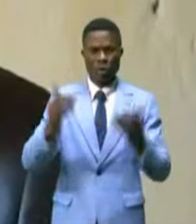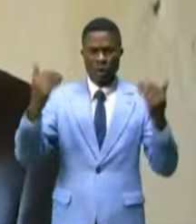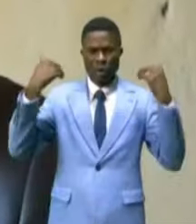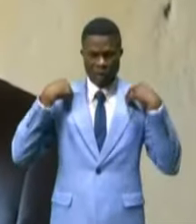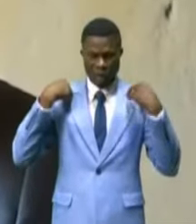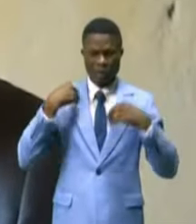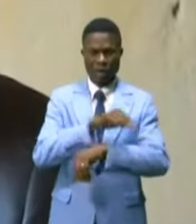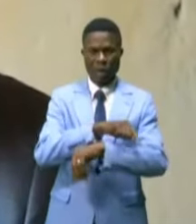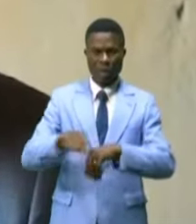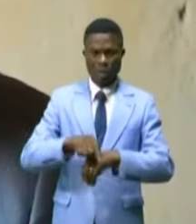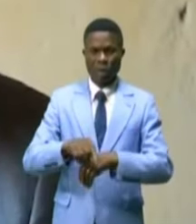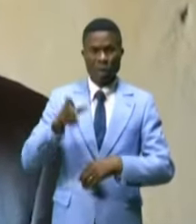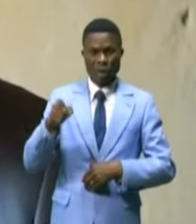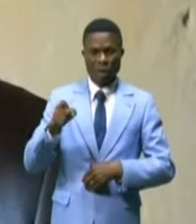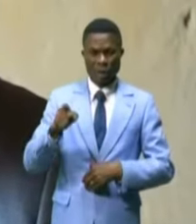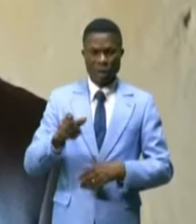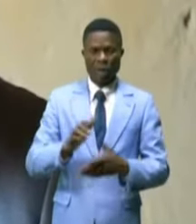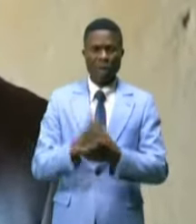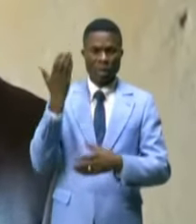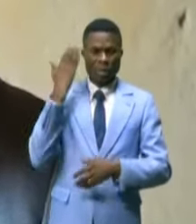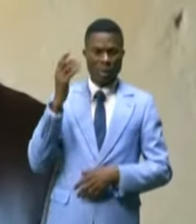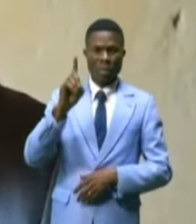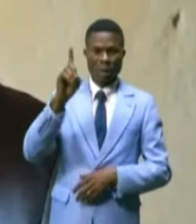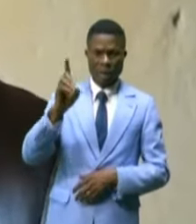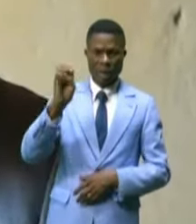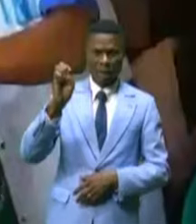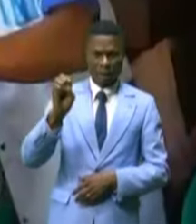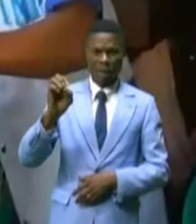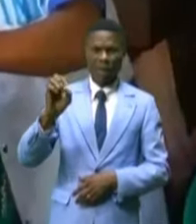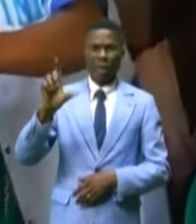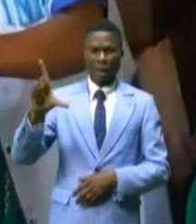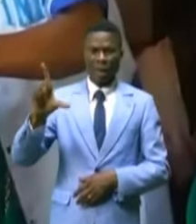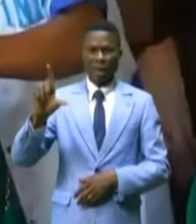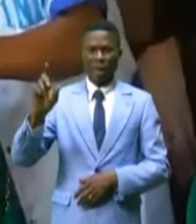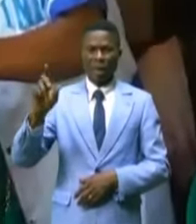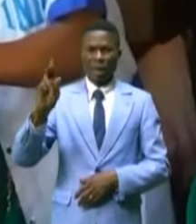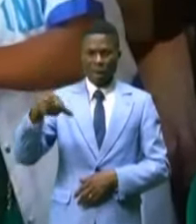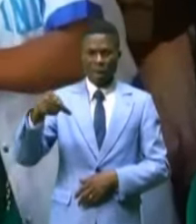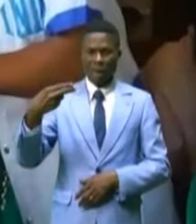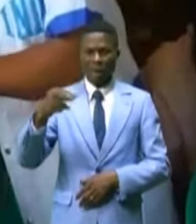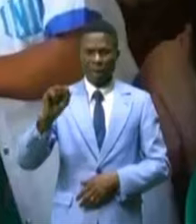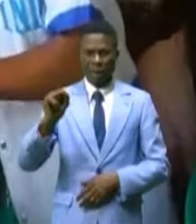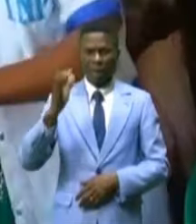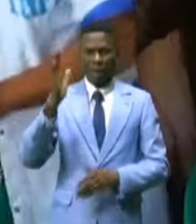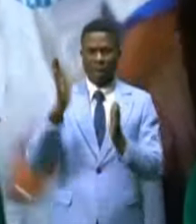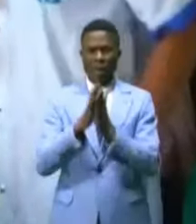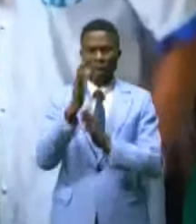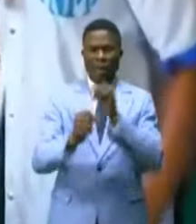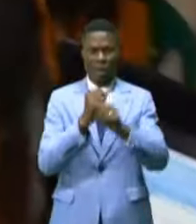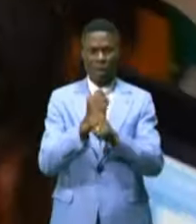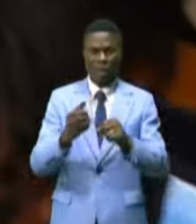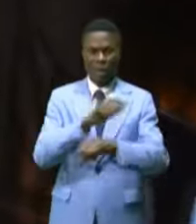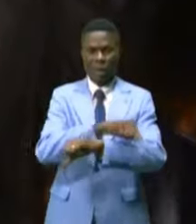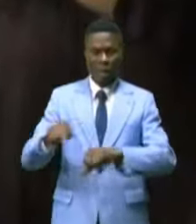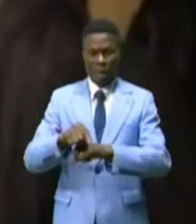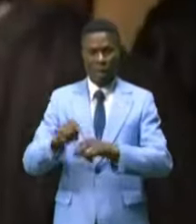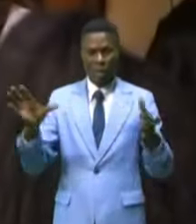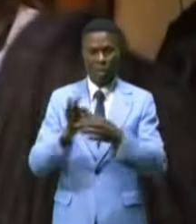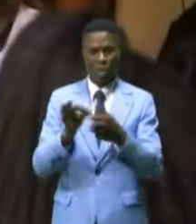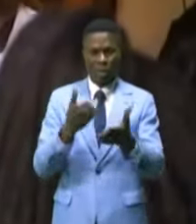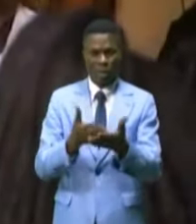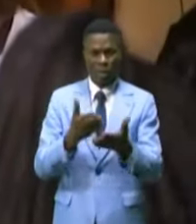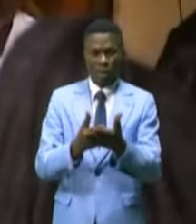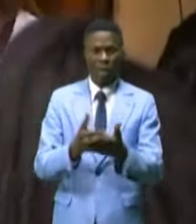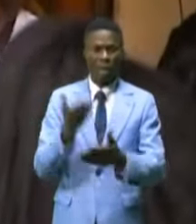liaisons d'Idiofa, M. Delphine Tsuila, s'est dit satisfait du fait qu'après 10 ans d'existence de ces bureaux des liaisons,